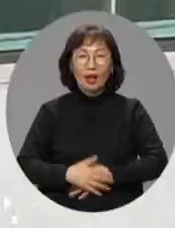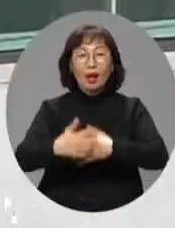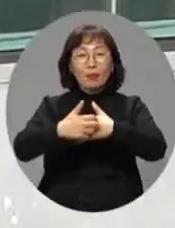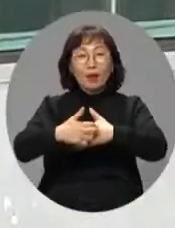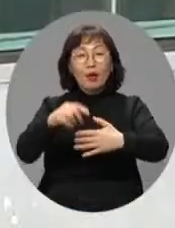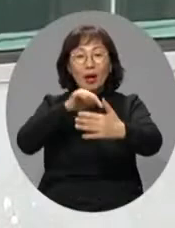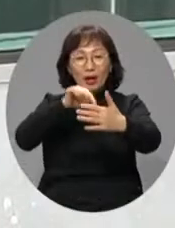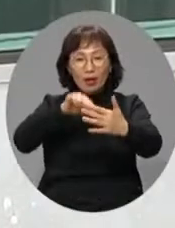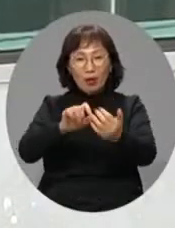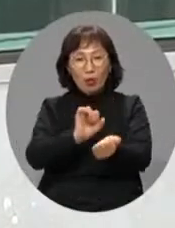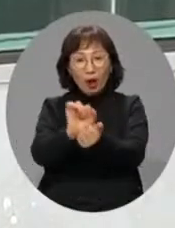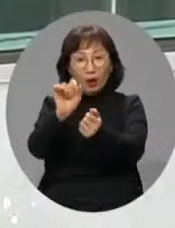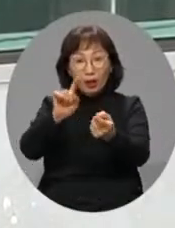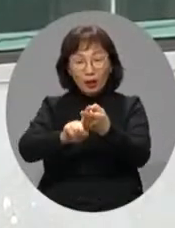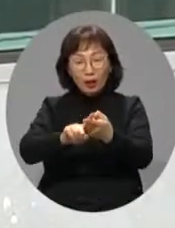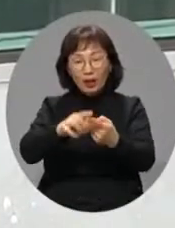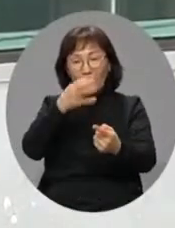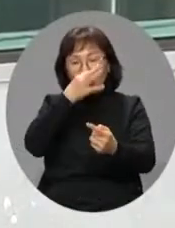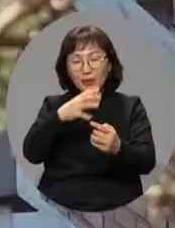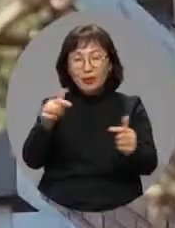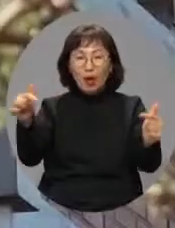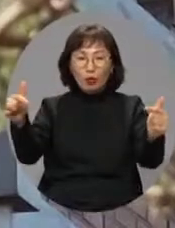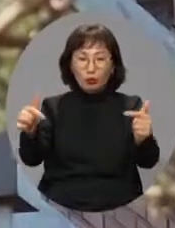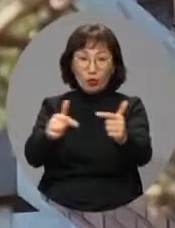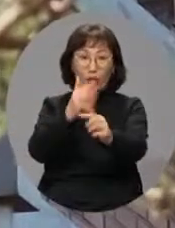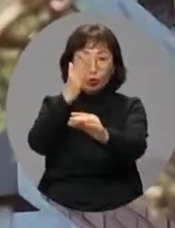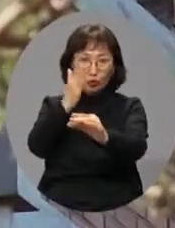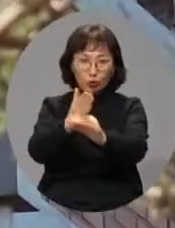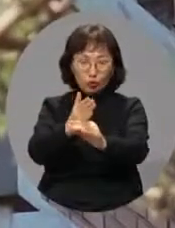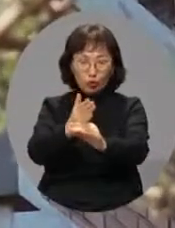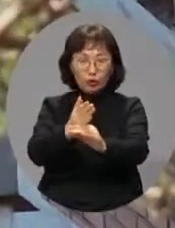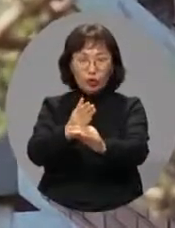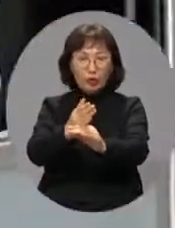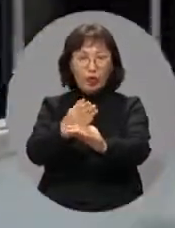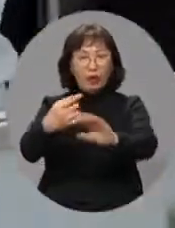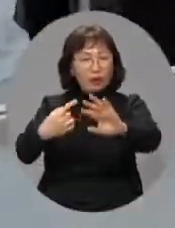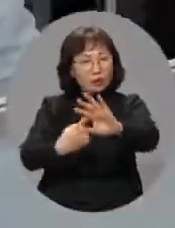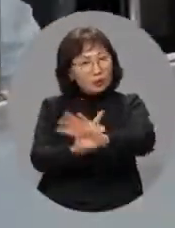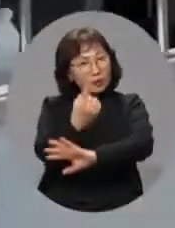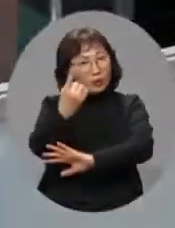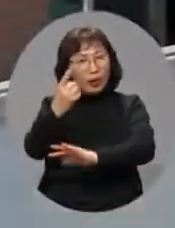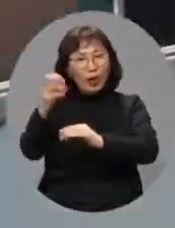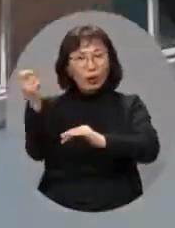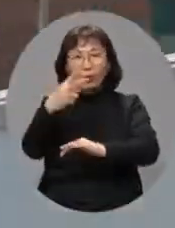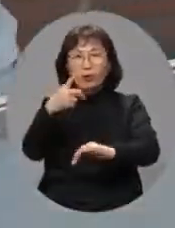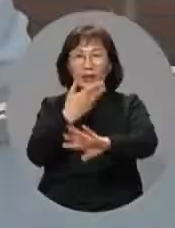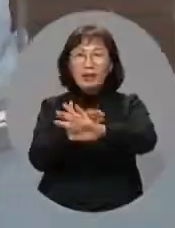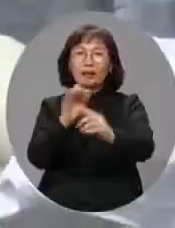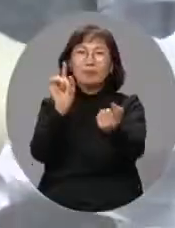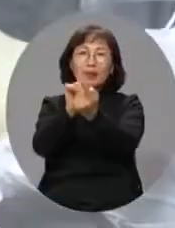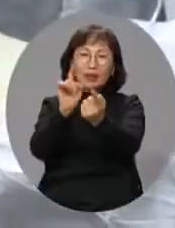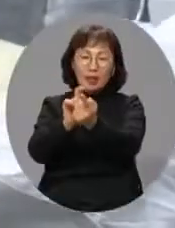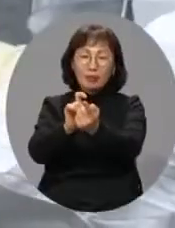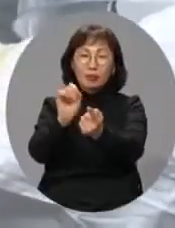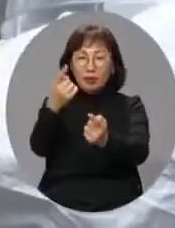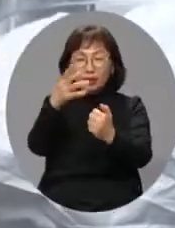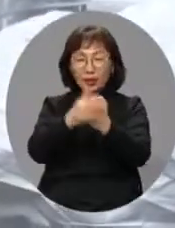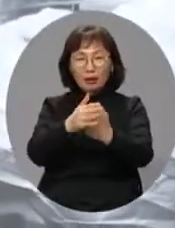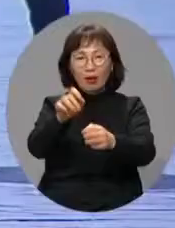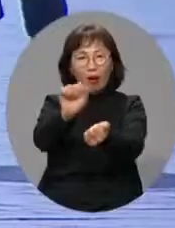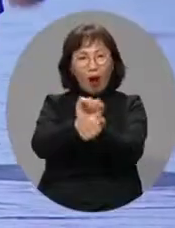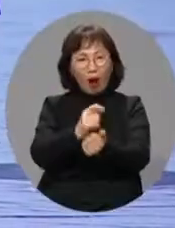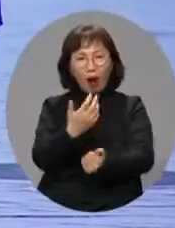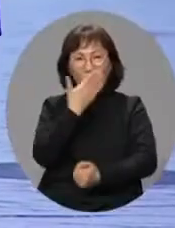요양시설발 확산세를 힘들게 마무리하고 있는 상황에서 불필요한 접촉이 언제든지 지역 내 감염 확산을 불러올